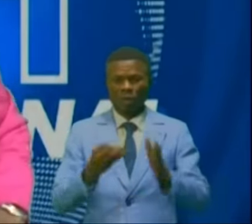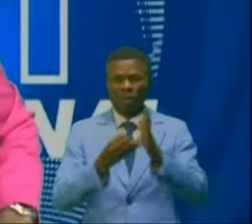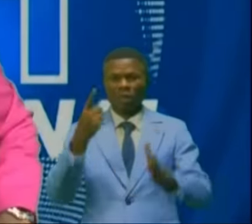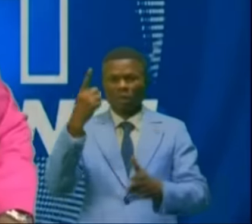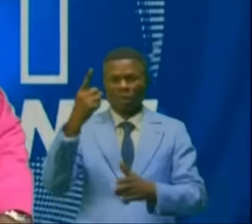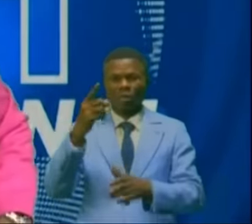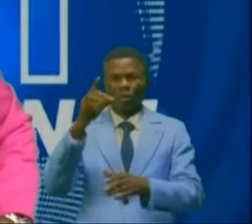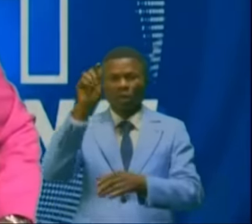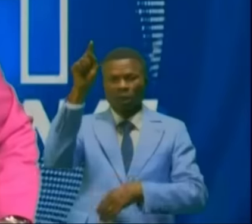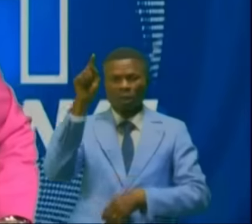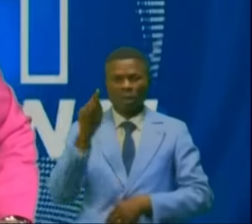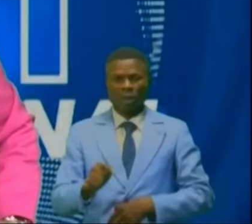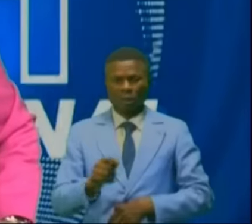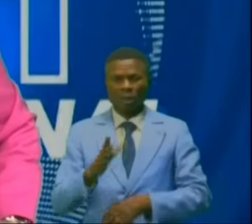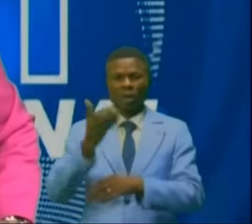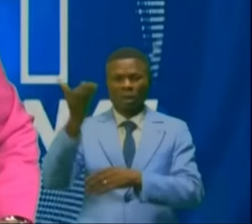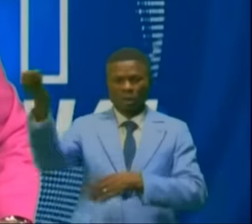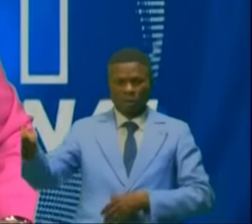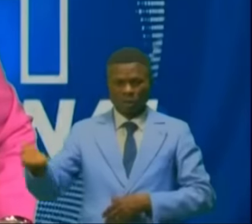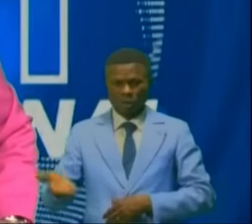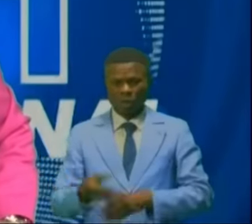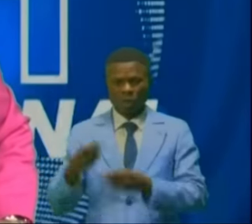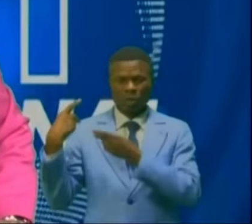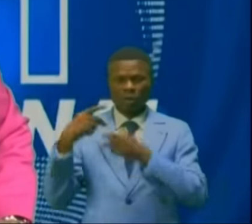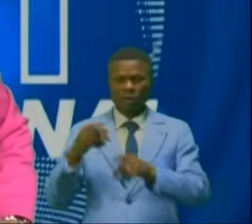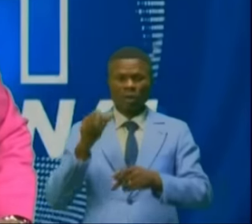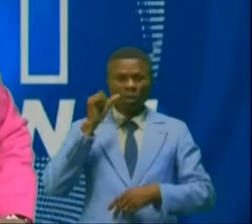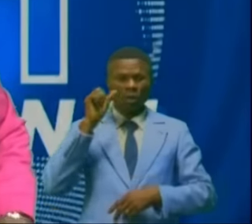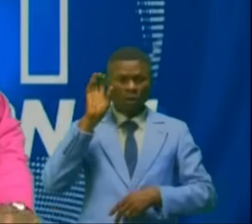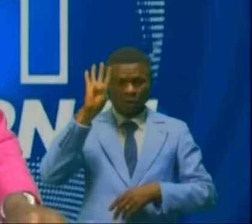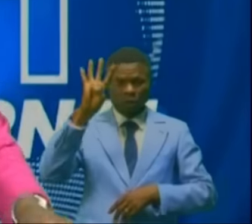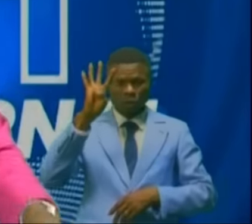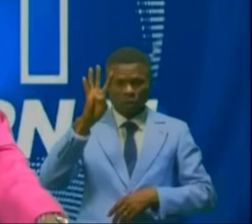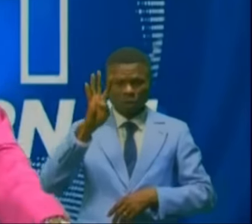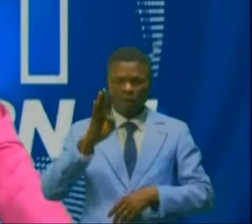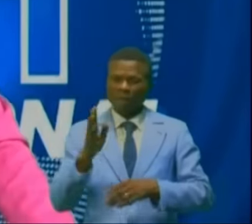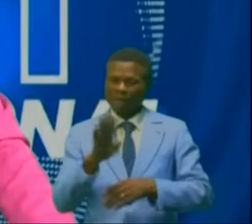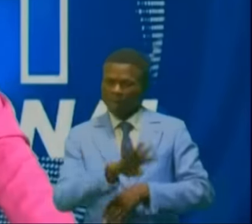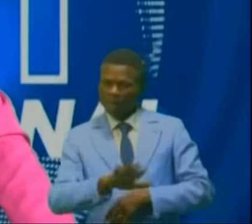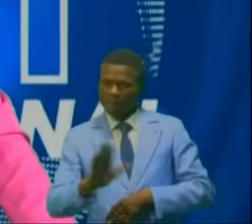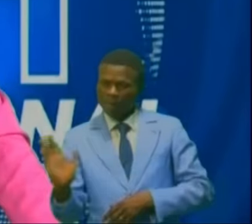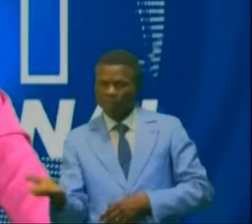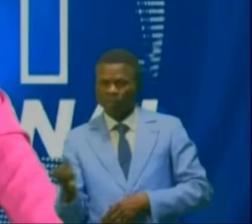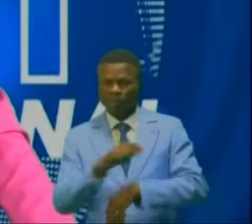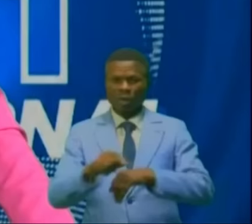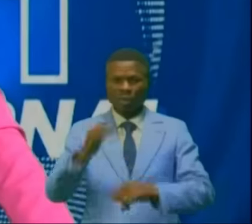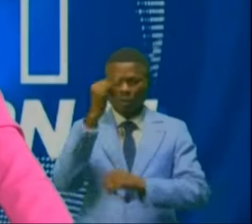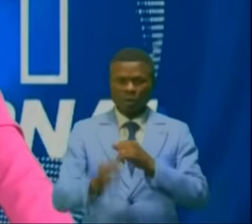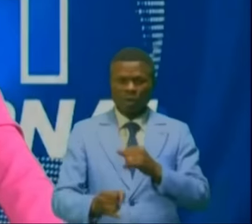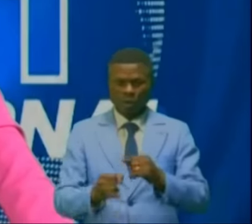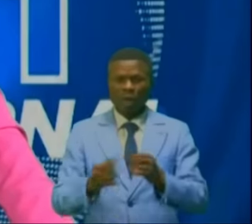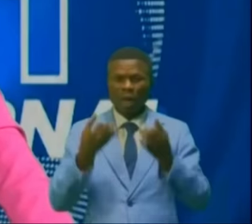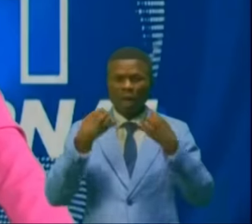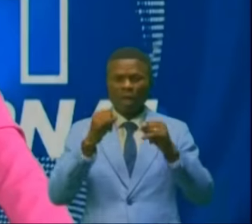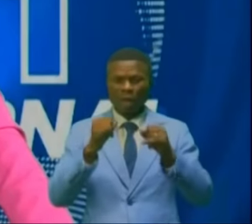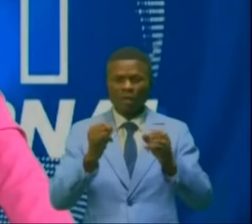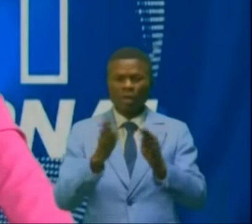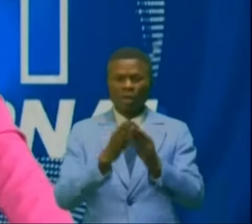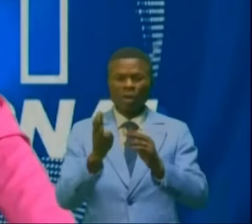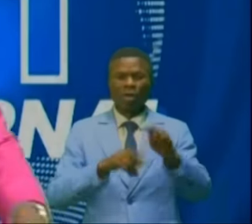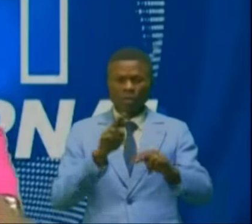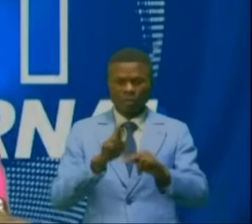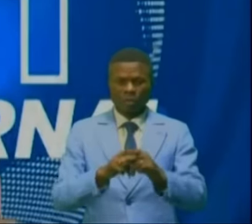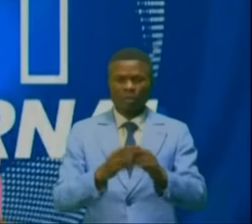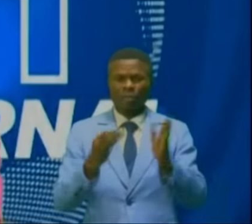Kamerhe a été investi officiellement depuis ce jeudi vers les petites heures du matin. Le bureau définitif de cette nouvelle législature compte